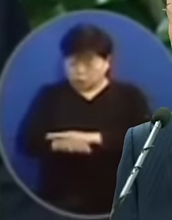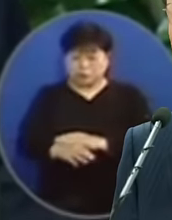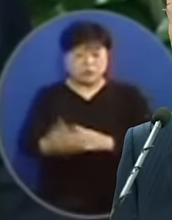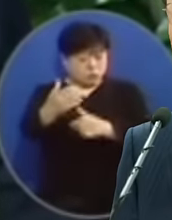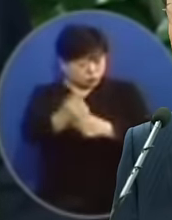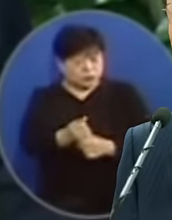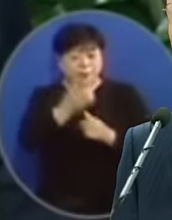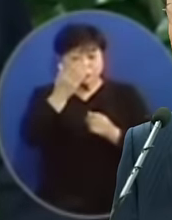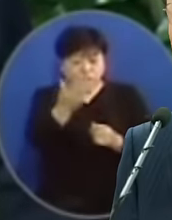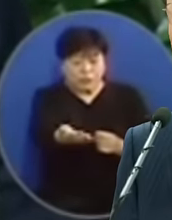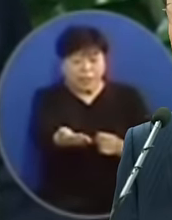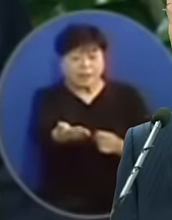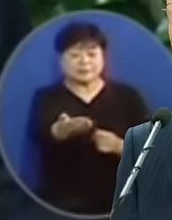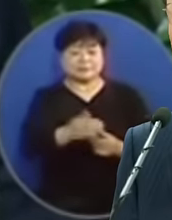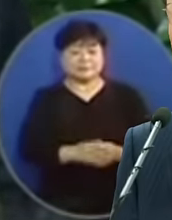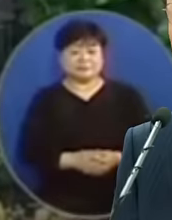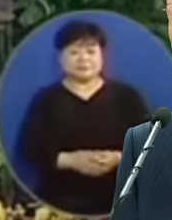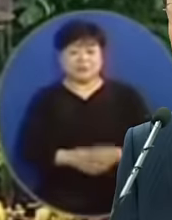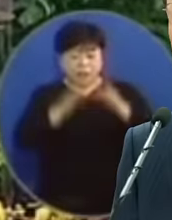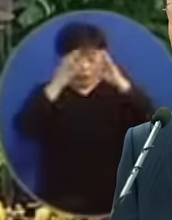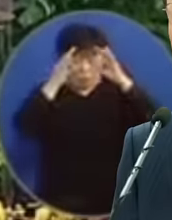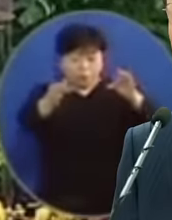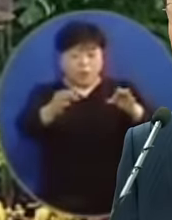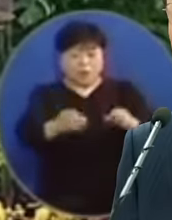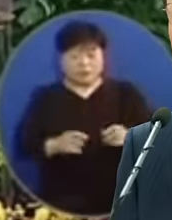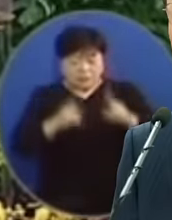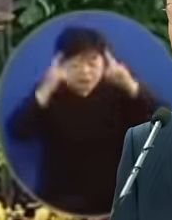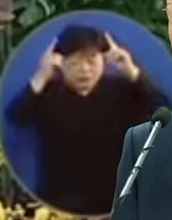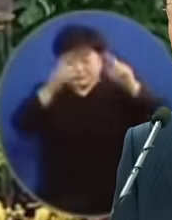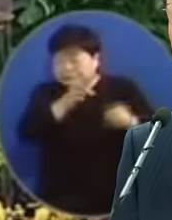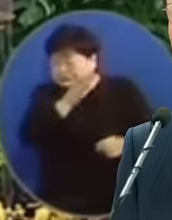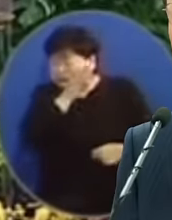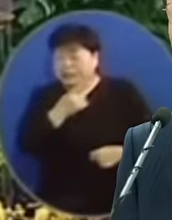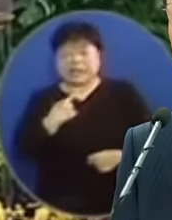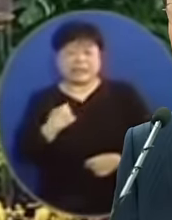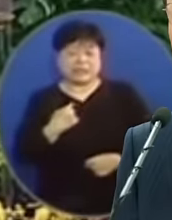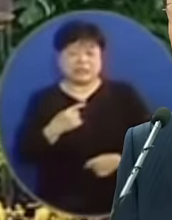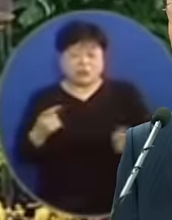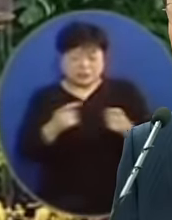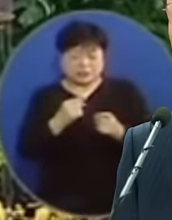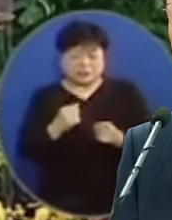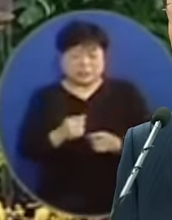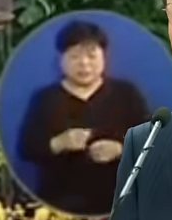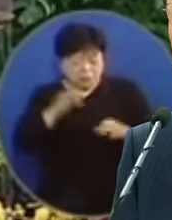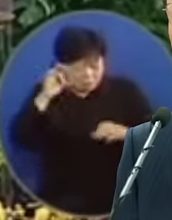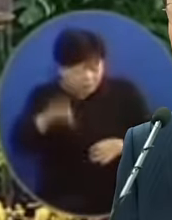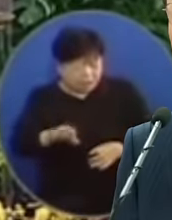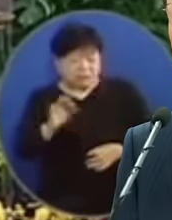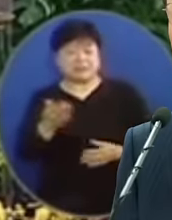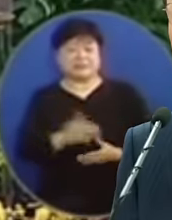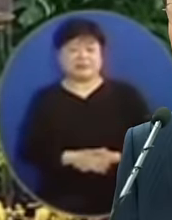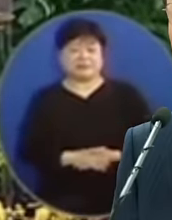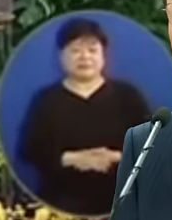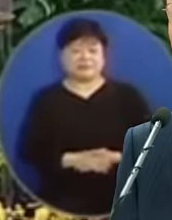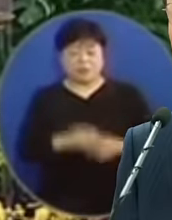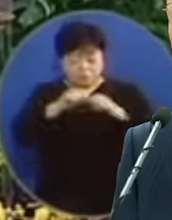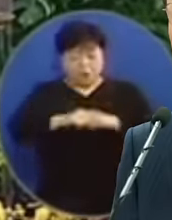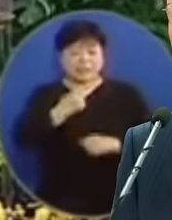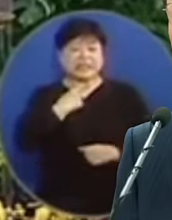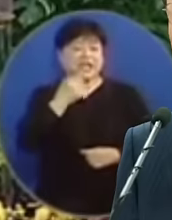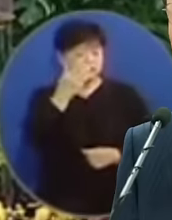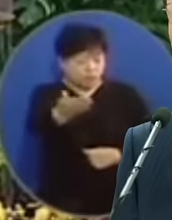너를 붙들어준다. 보라 내게 노하던 자들이 수치와 욕을 당할 것이라. 너와 다투는 자들이 아무것도 아닌 것까지 될 것이며 멸망할